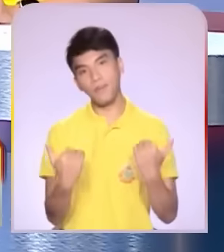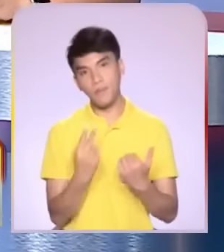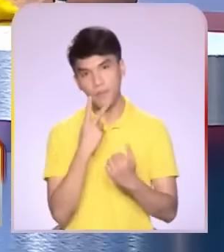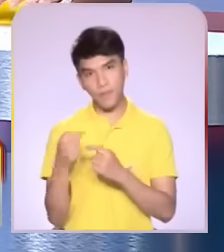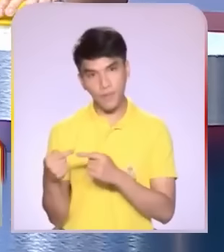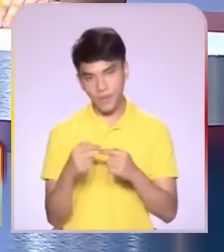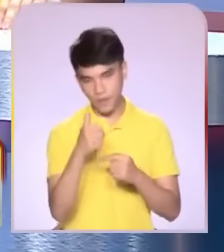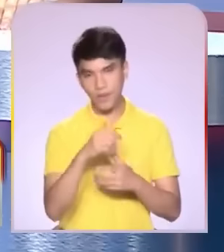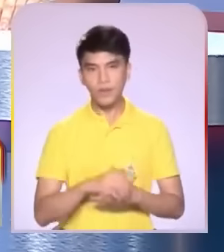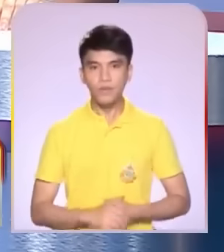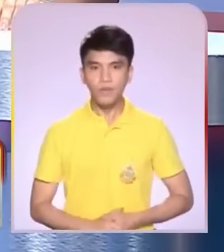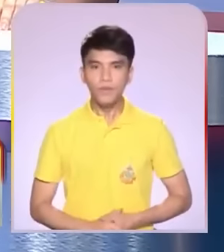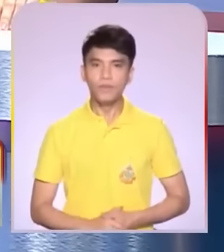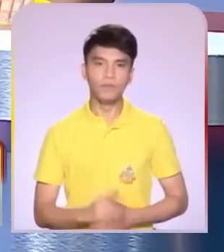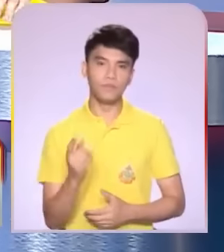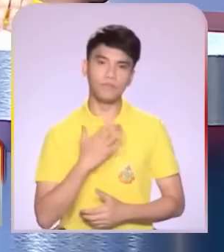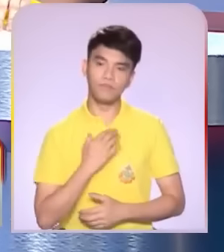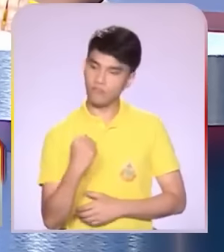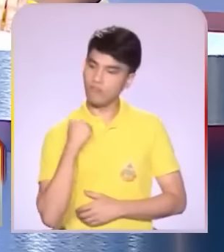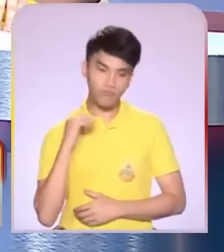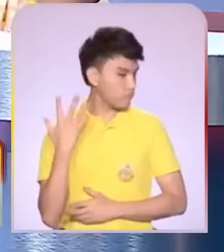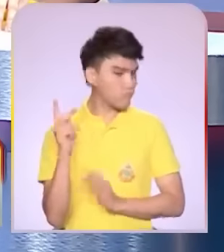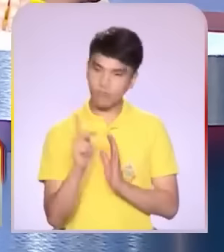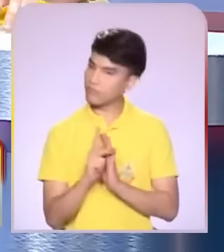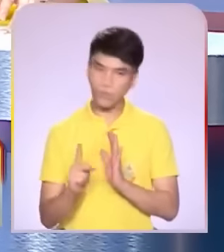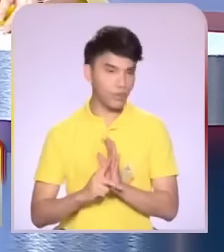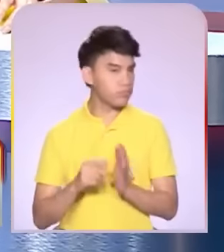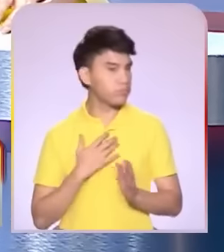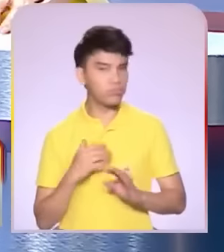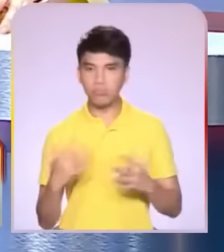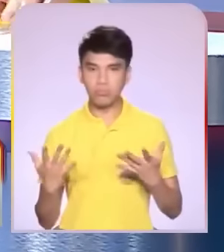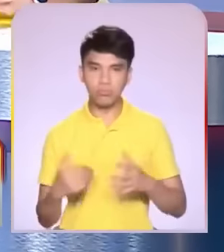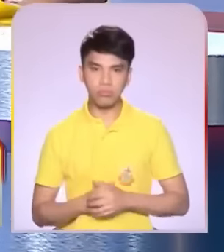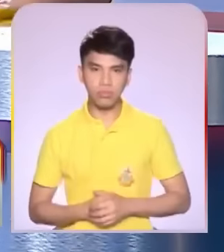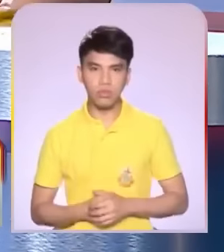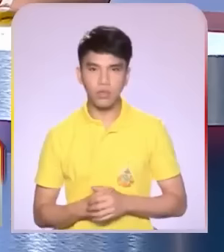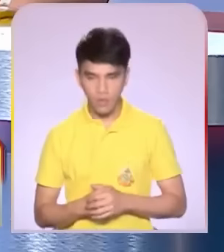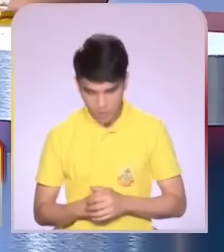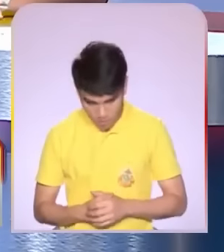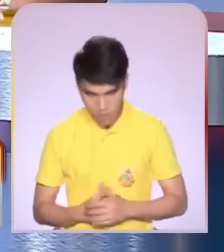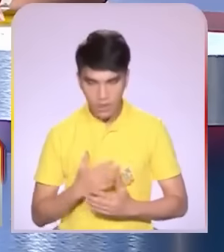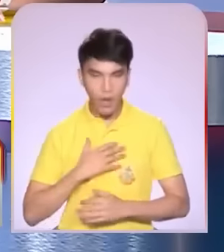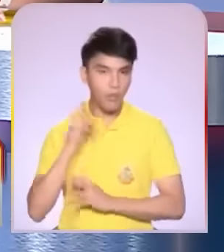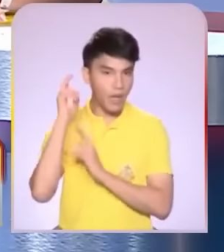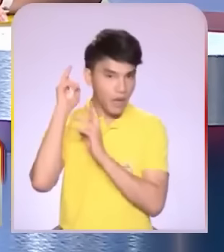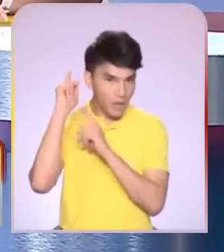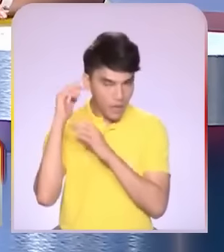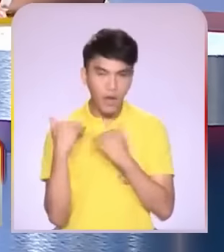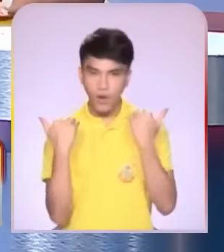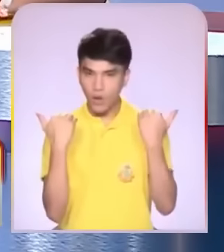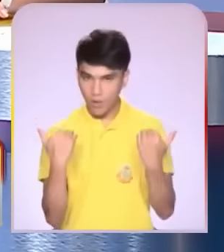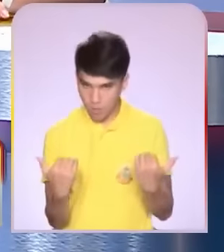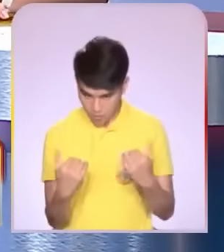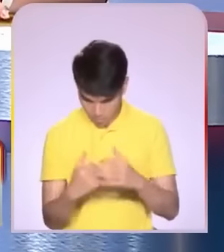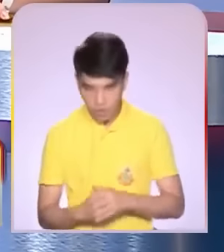ามต ่อ ย้ำๆฮะผมไม่มีอำนาจไม่มีกฎหมายในมือผมไม่มีไม่ใช่เป็นผู้มีอิทธิพลใดทั้งสิ้นเป็นแค่สื่อไหนๆท่านวันมูฮัมหมัดม